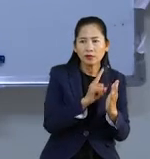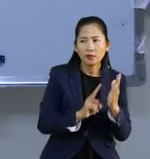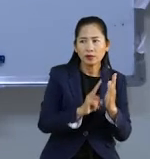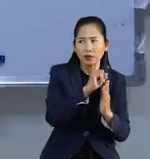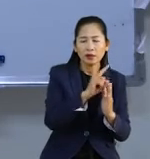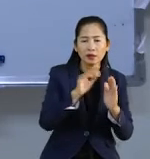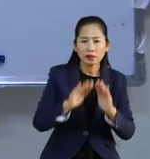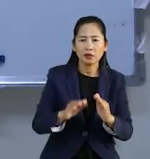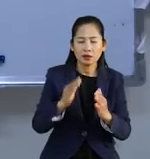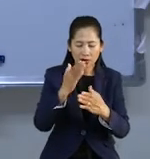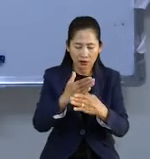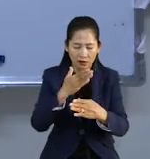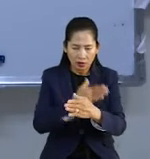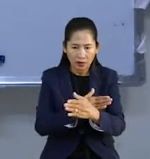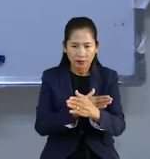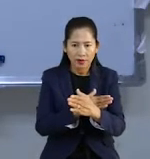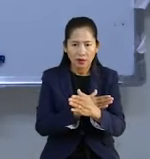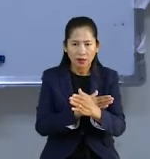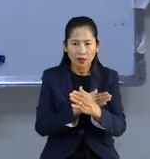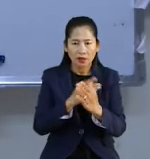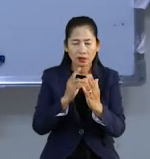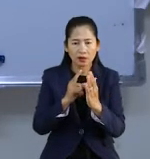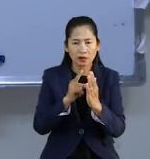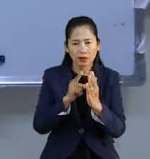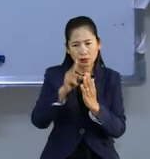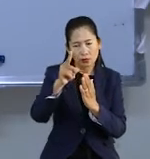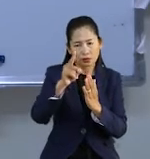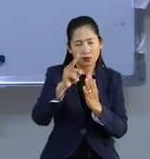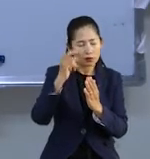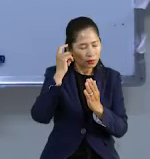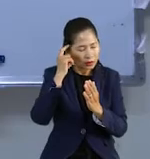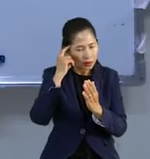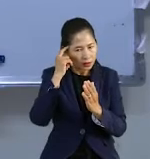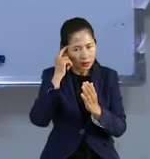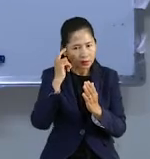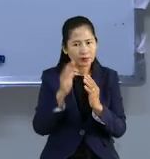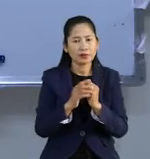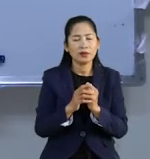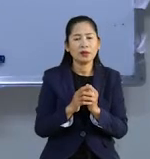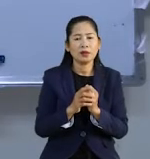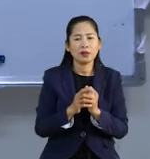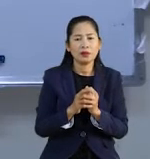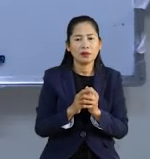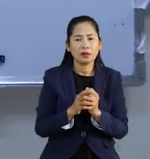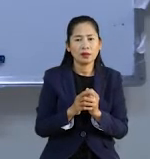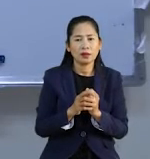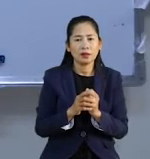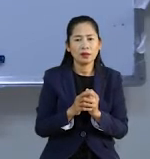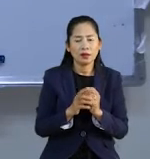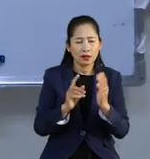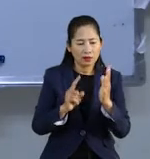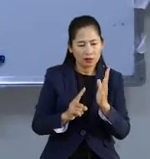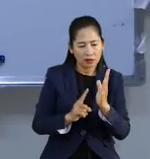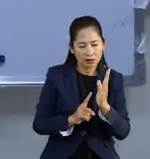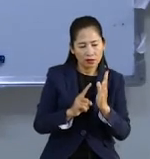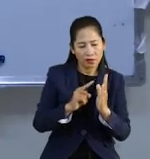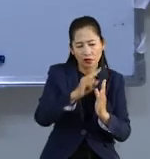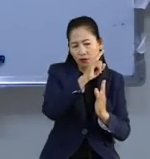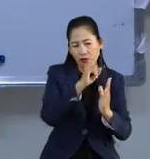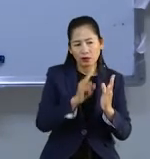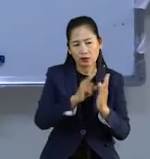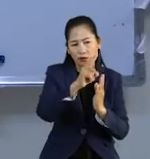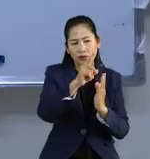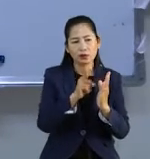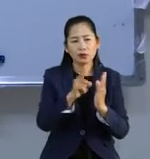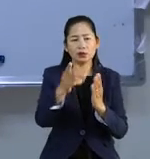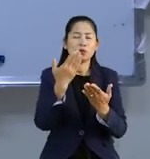ดสัตว์น้อยจนละตึ้ประจำนังตื่นดอคนสกอและคนตื่นประจำตื่นดอบาดตื่นในจนละตื่นนังชั่วโมง